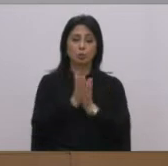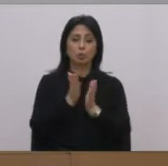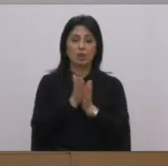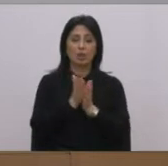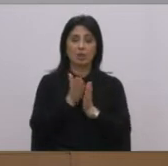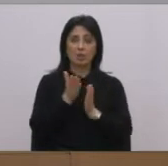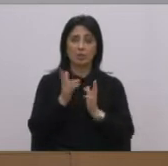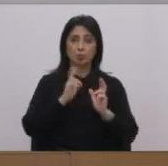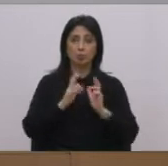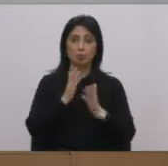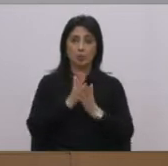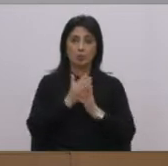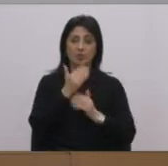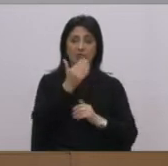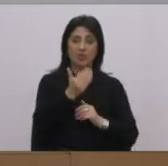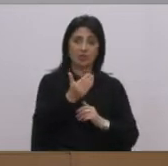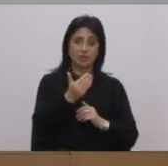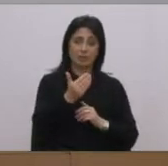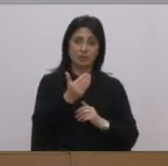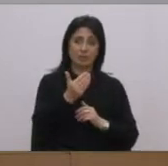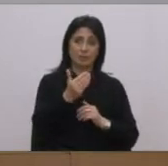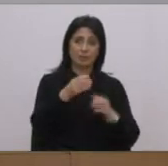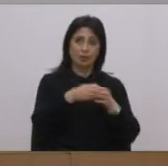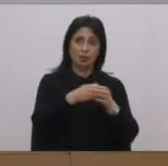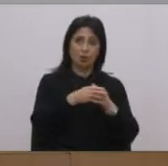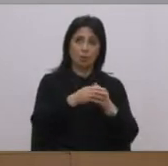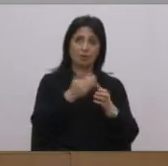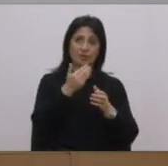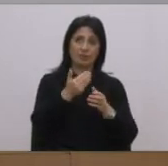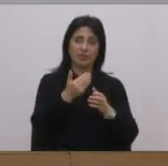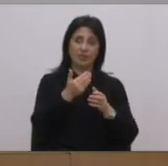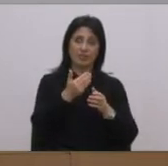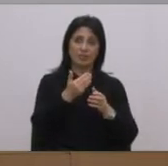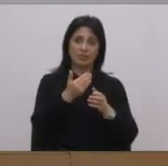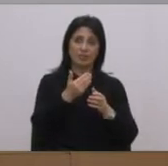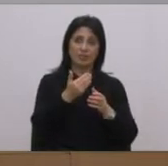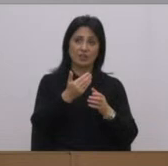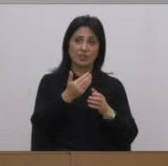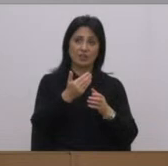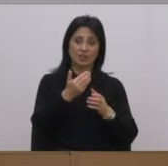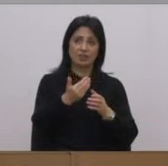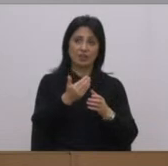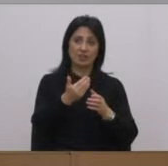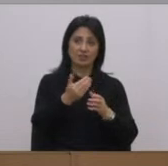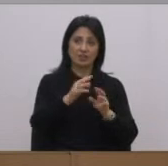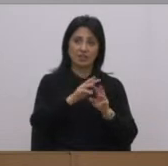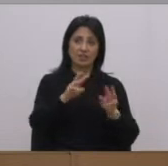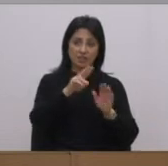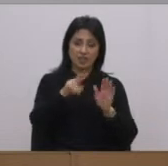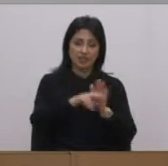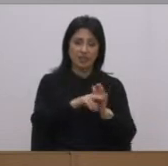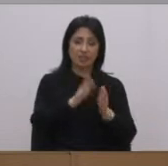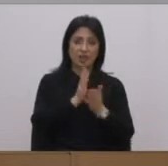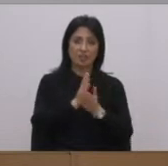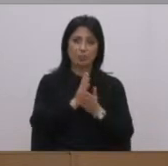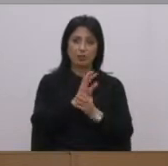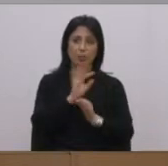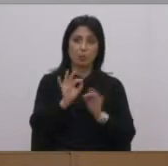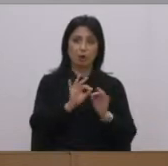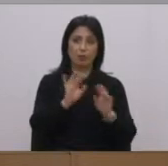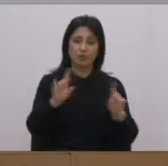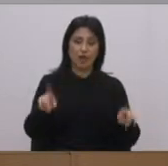სტუდენტებისათვის თქვენს კომპანიებში, თქვენს მიერ თქვენი სამინისტროს ქვეშ არსებული